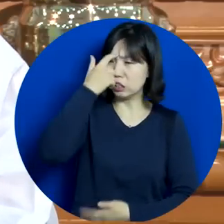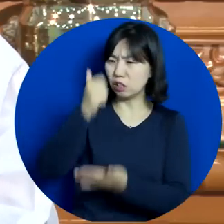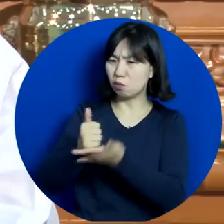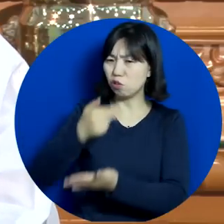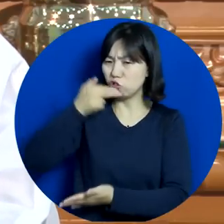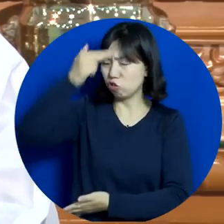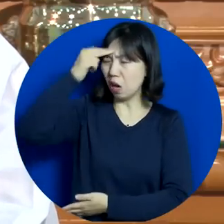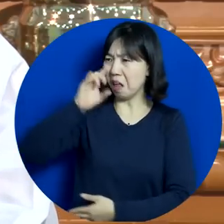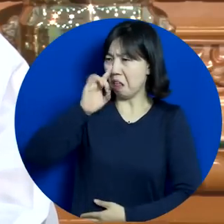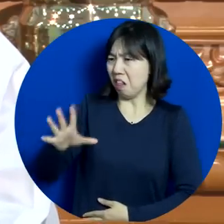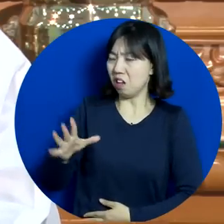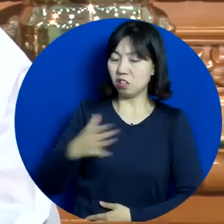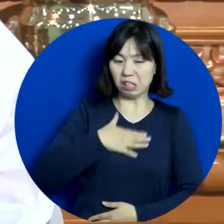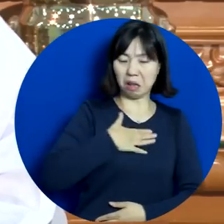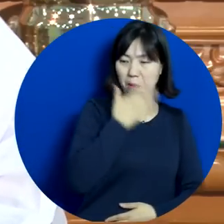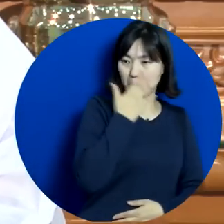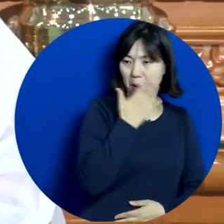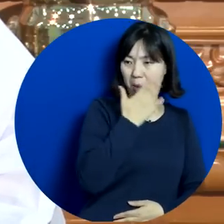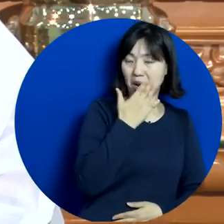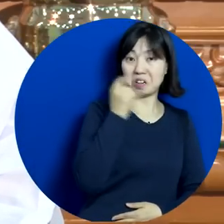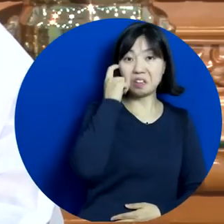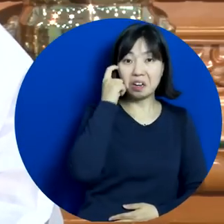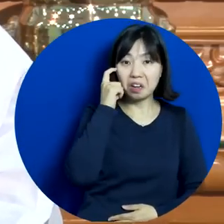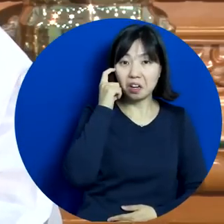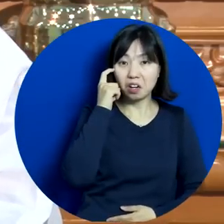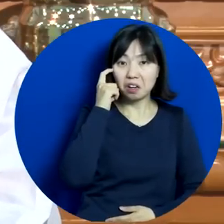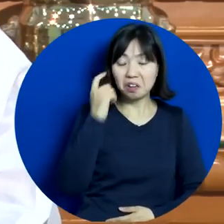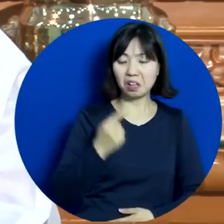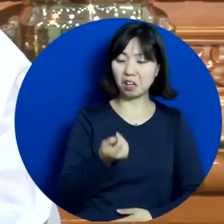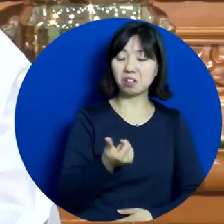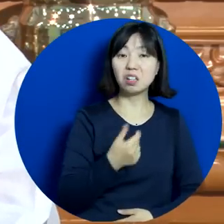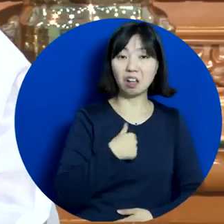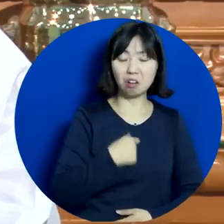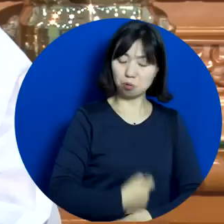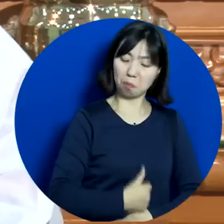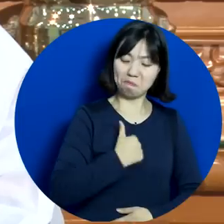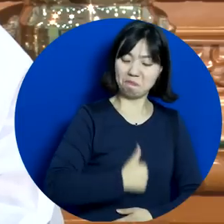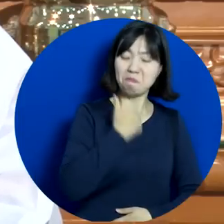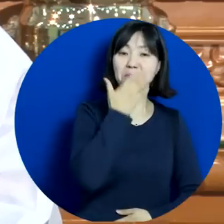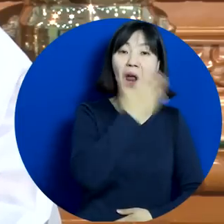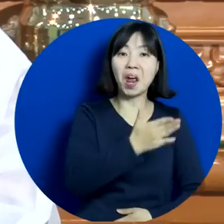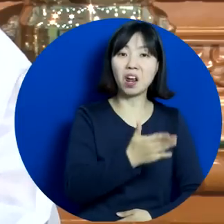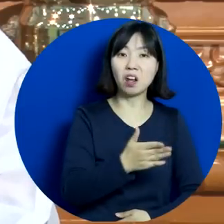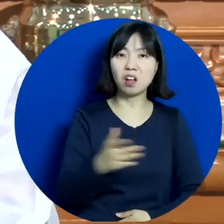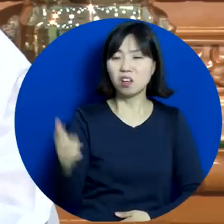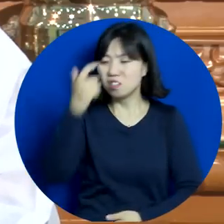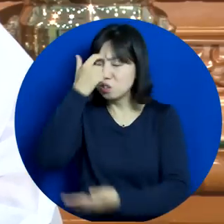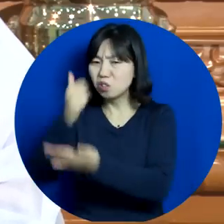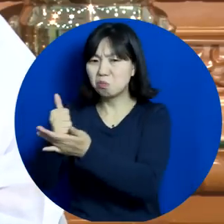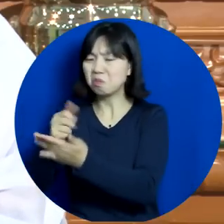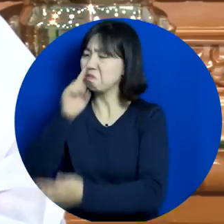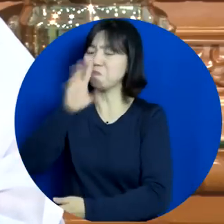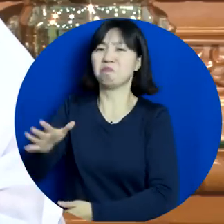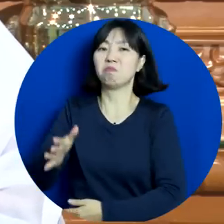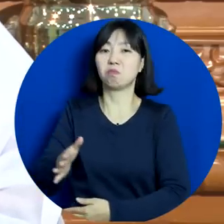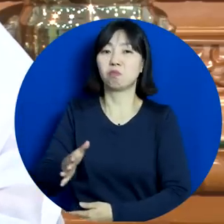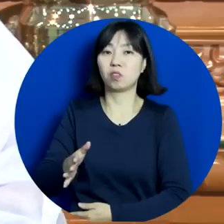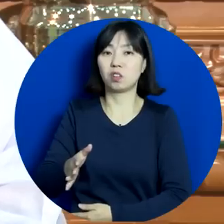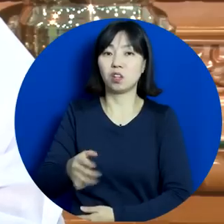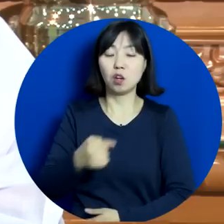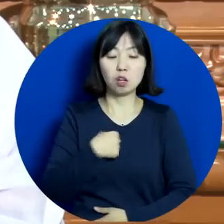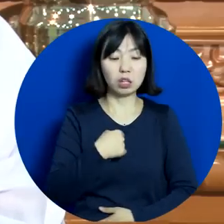있어요. 아시겠어요? 성질 좀 내도, 뭐 내가 중도 아닌데! 이러고 성질도 합리화하고, 욕심을